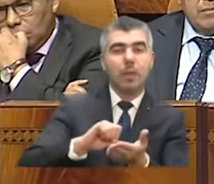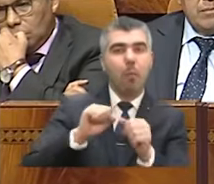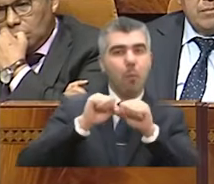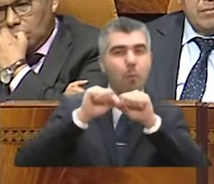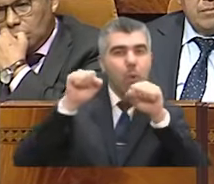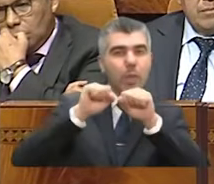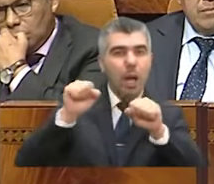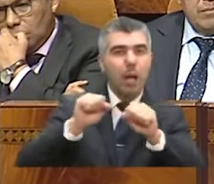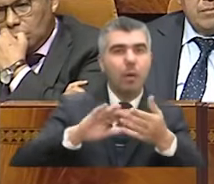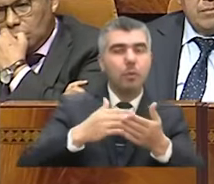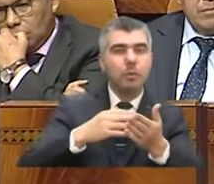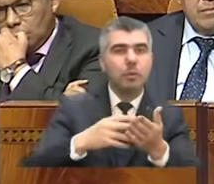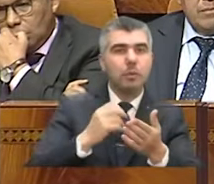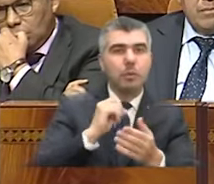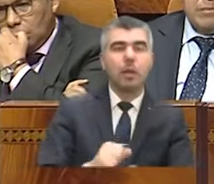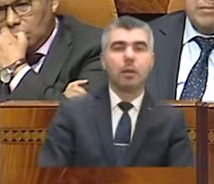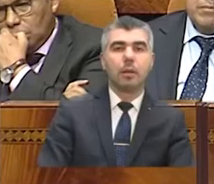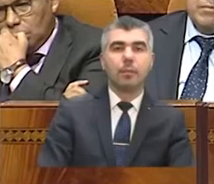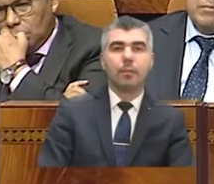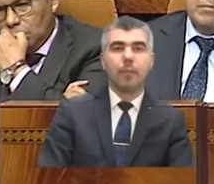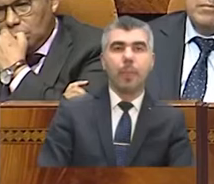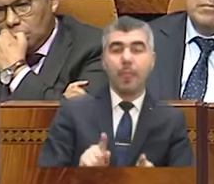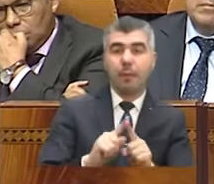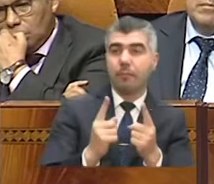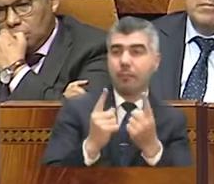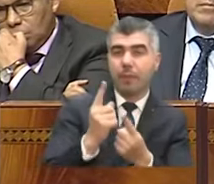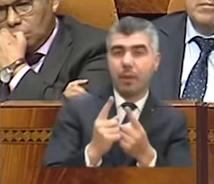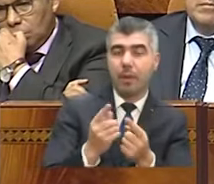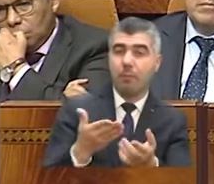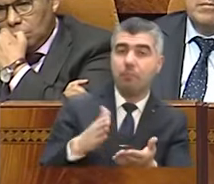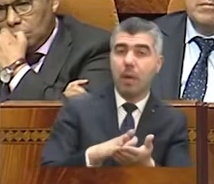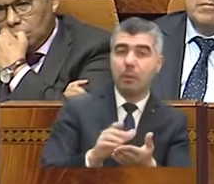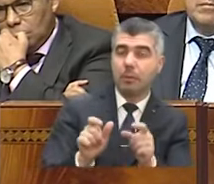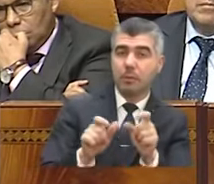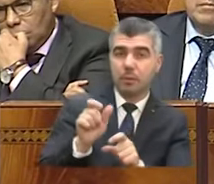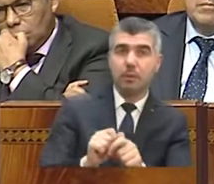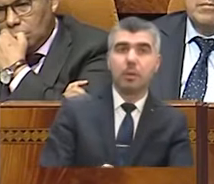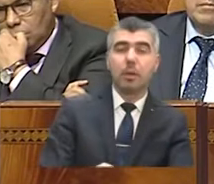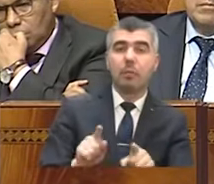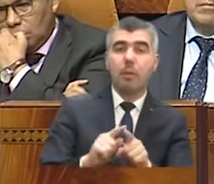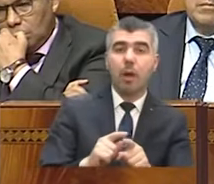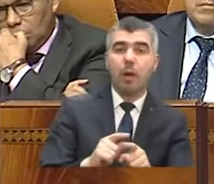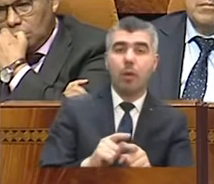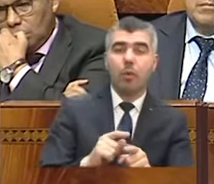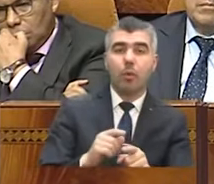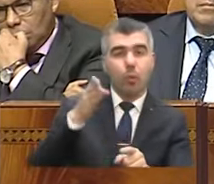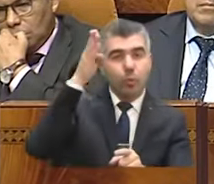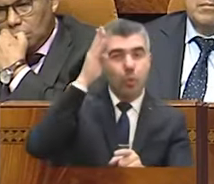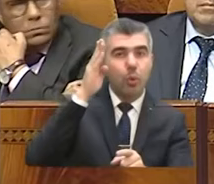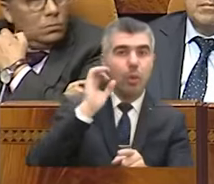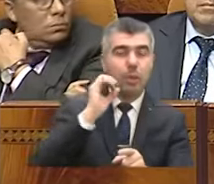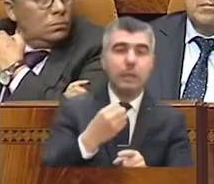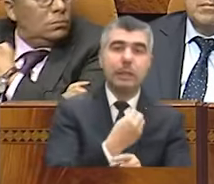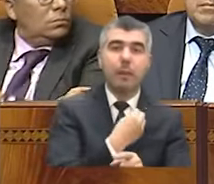احتجاجيه وتسدت امام حفظ الاموات المسلمين، انه كاين دكتور واحد 8 ديال